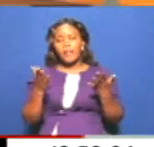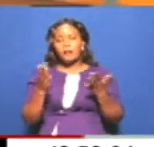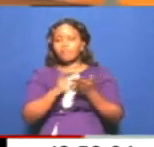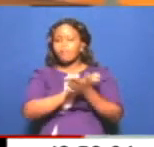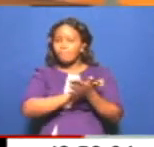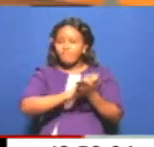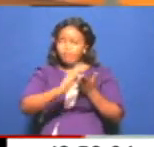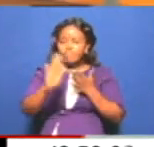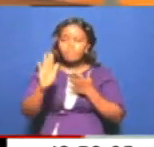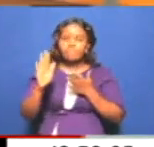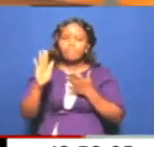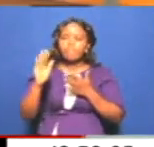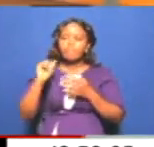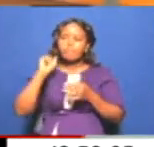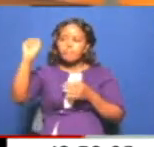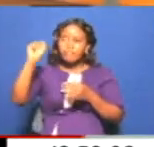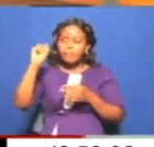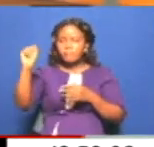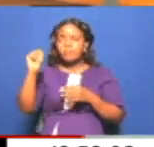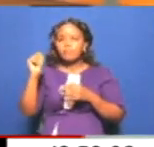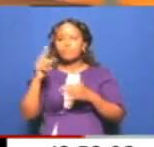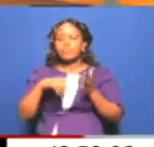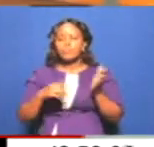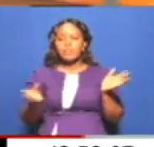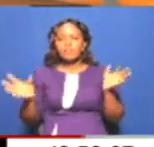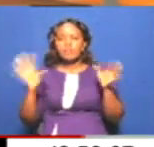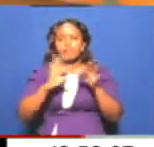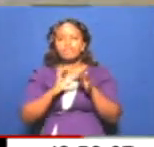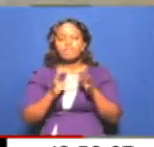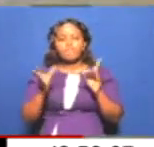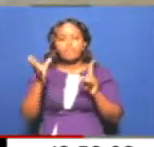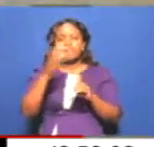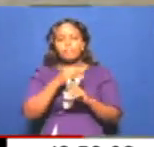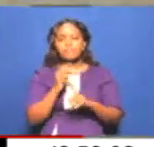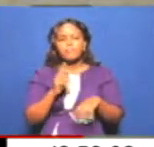ambayo ameyafikia akiwa kamishna? Yes,